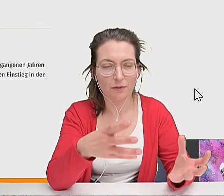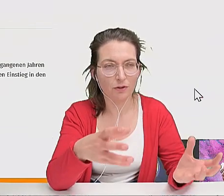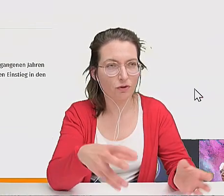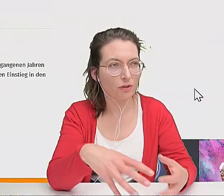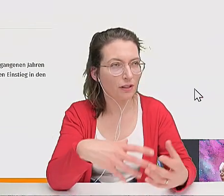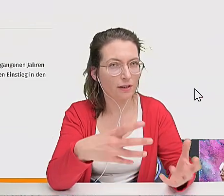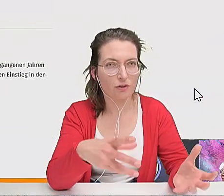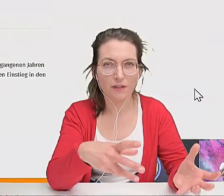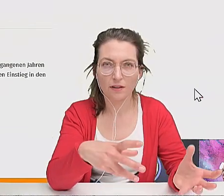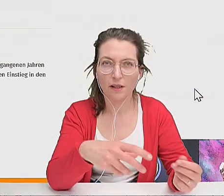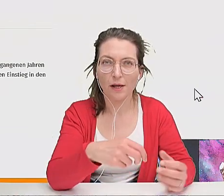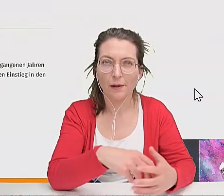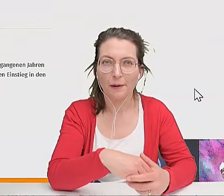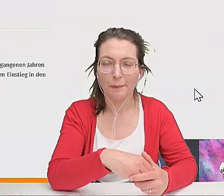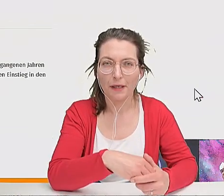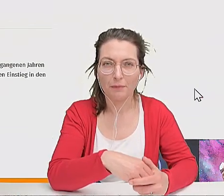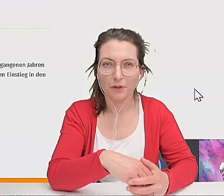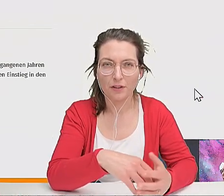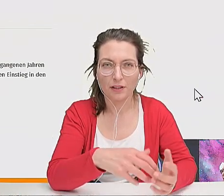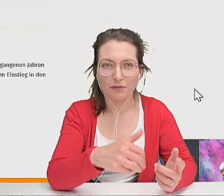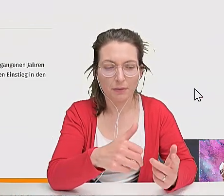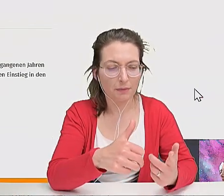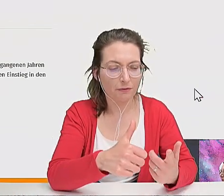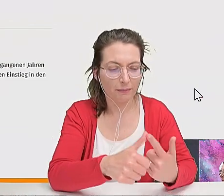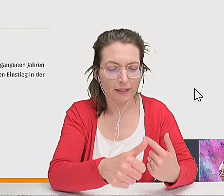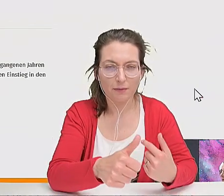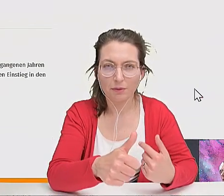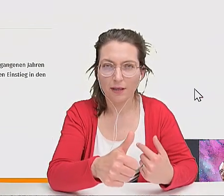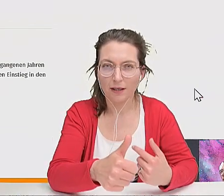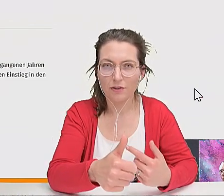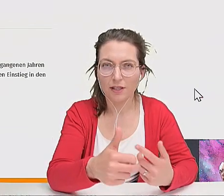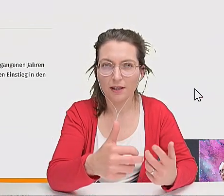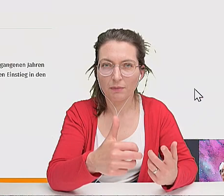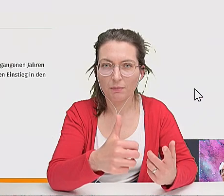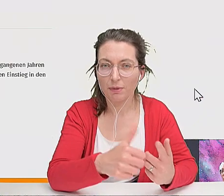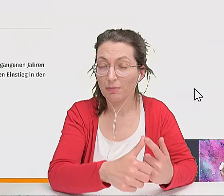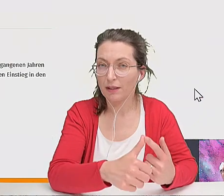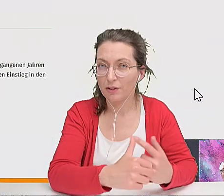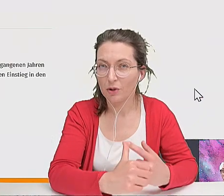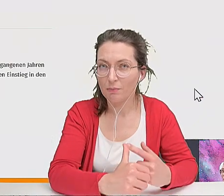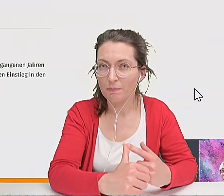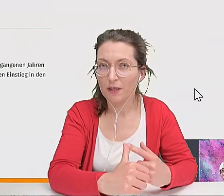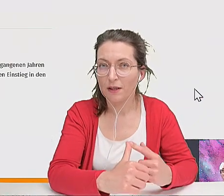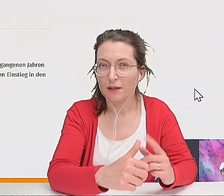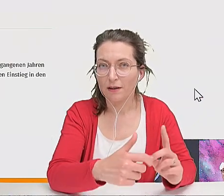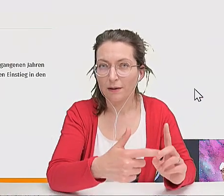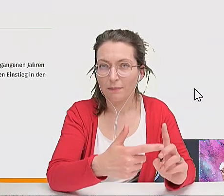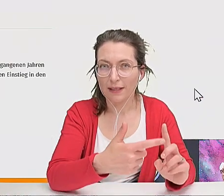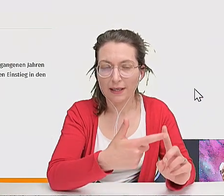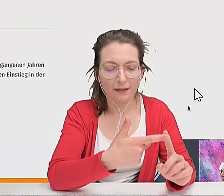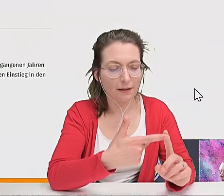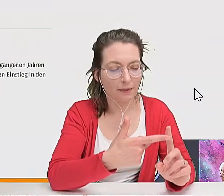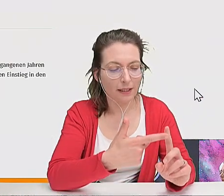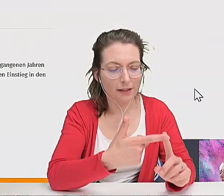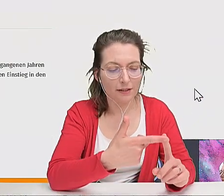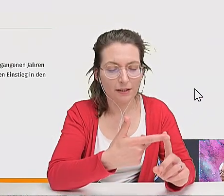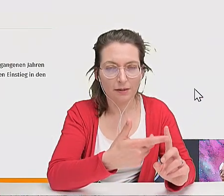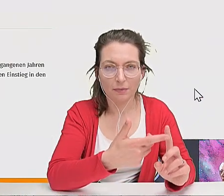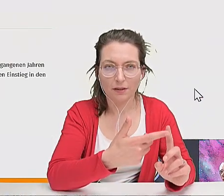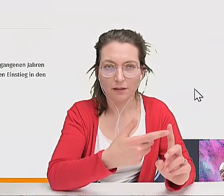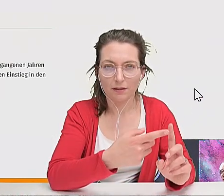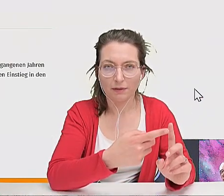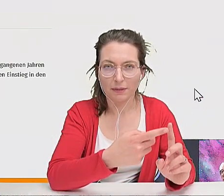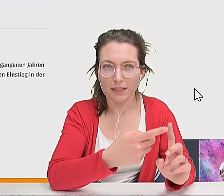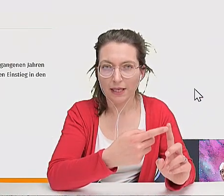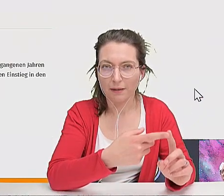Klasse, mit seinen Schülern, den Geschwistern machen möchte, dass wir beim Informatik-Biber einsteigen mit dem Biber at Home. Man kann aber gleichzeitig